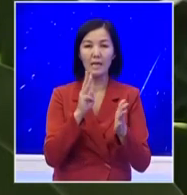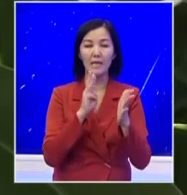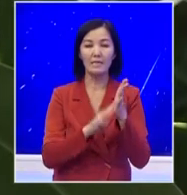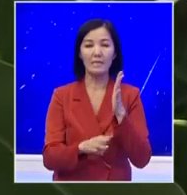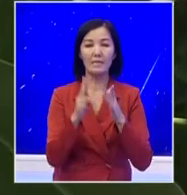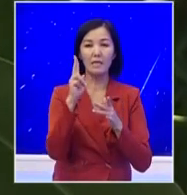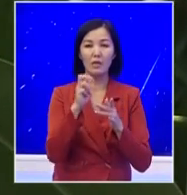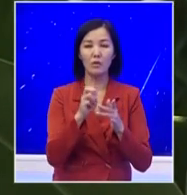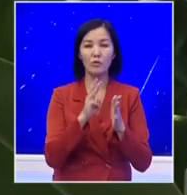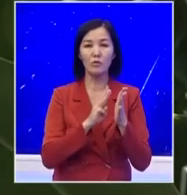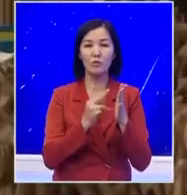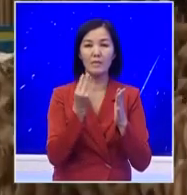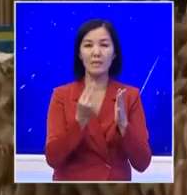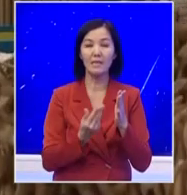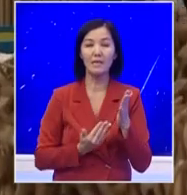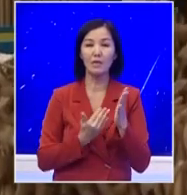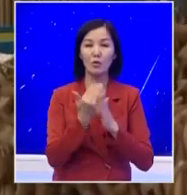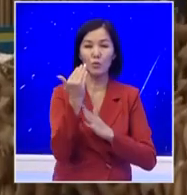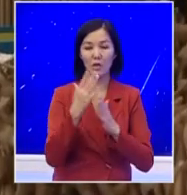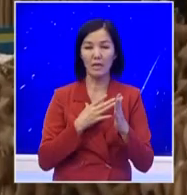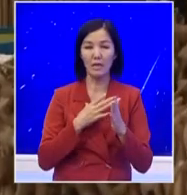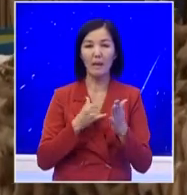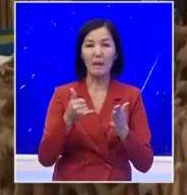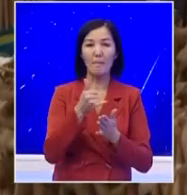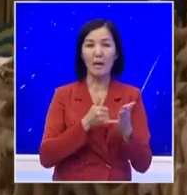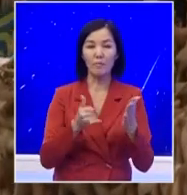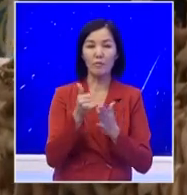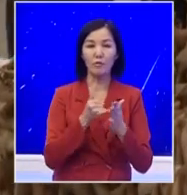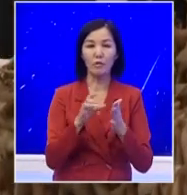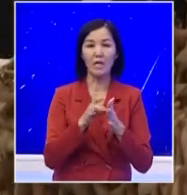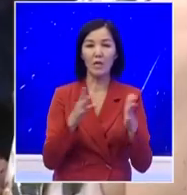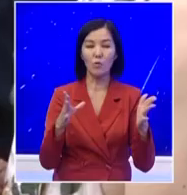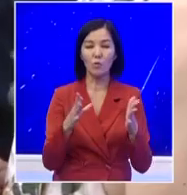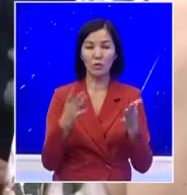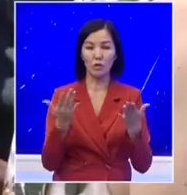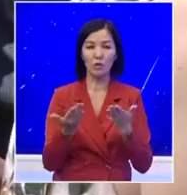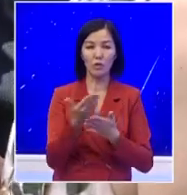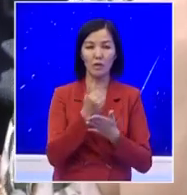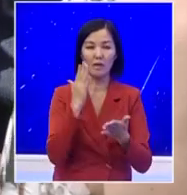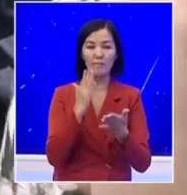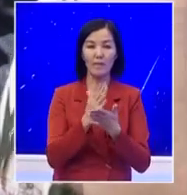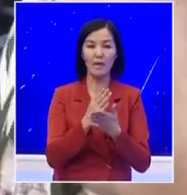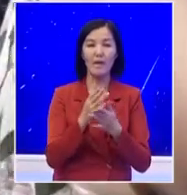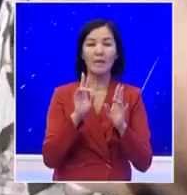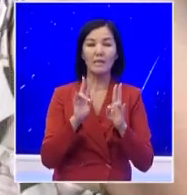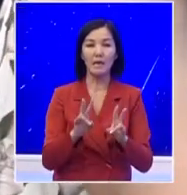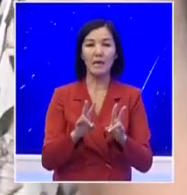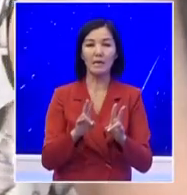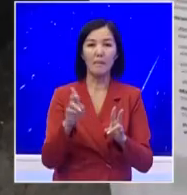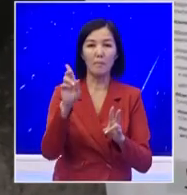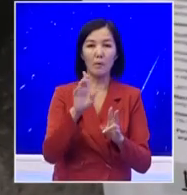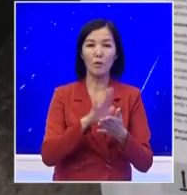80-нен 200 сентинерге дейін көтерілген. Майбұршақта рекордтық деңгейге жетті. Бір айта кетері, мұнда тек биотыңайтқыштар